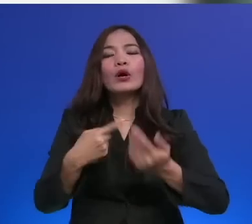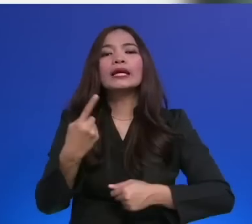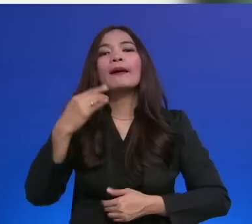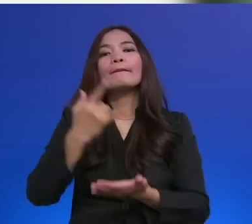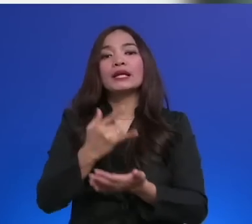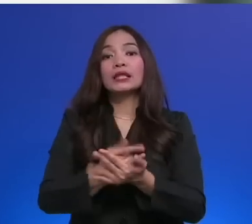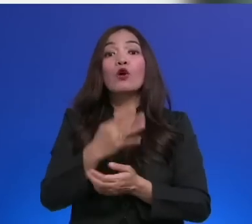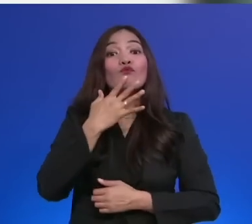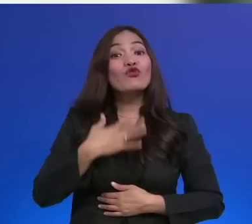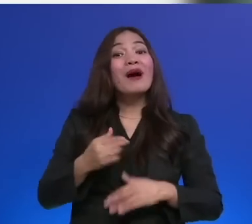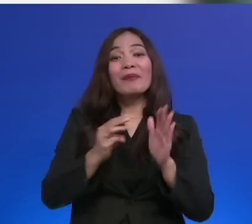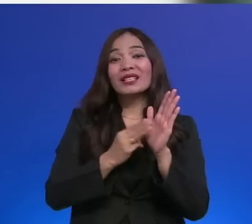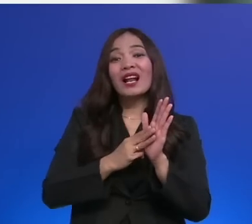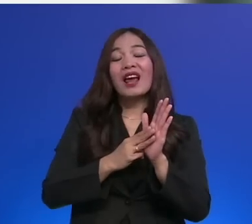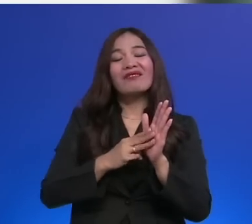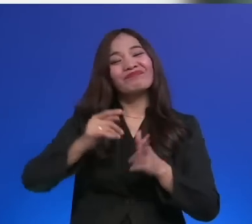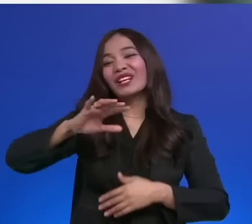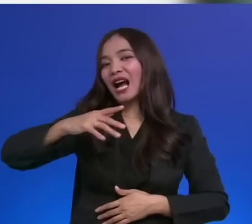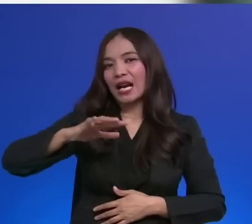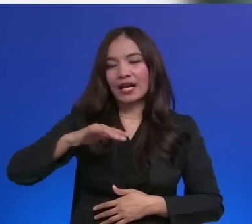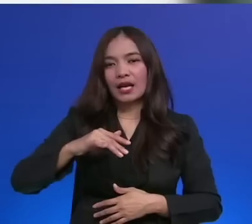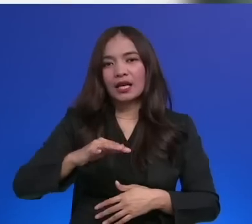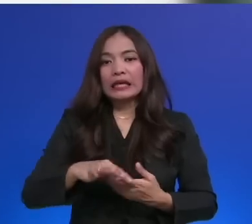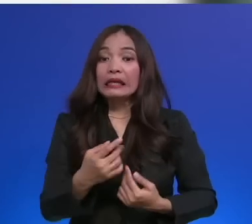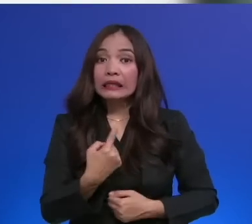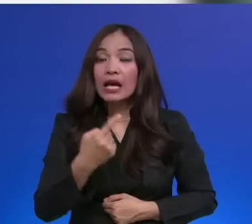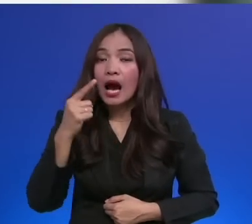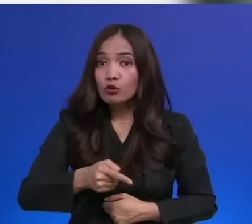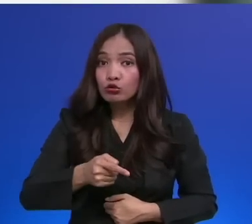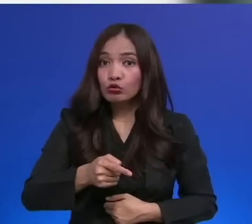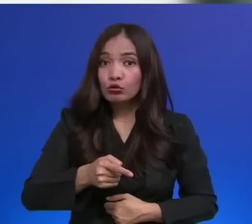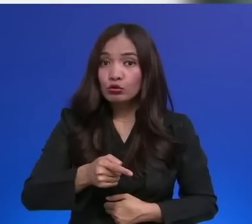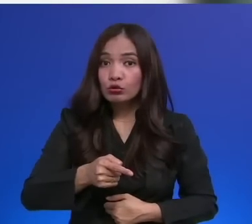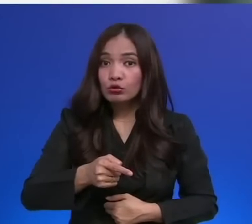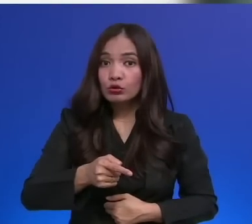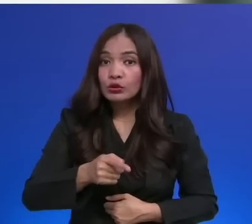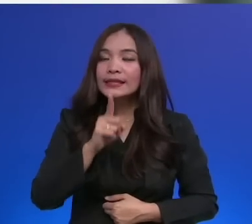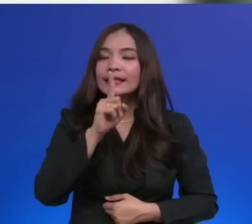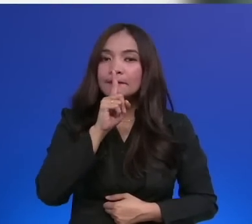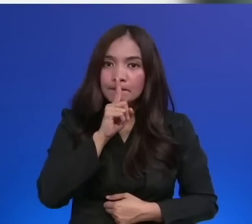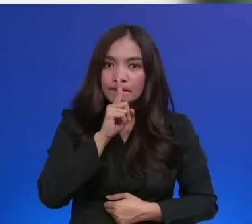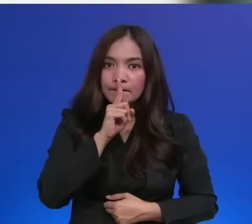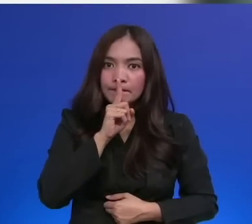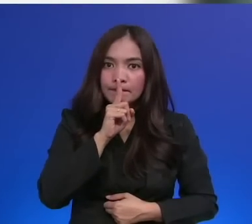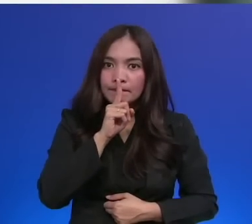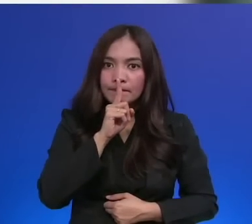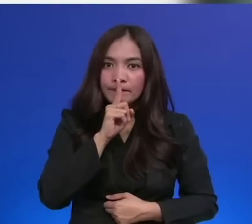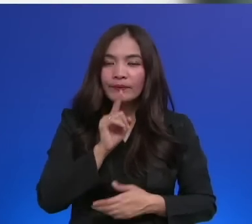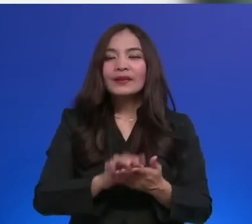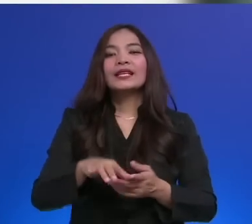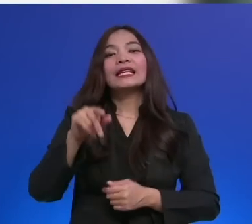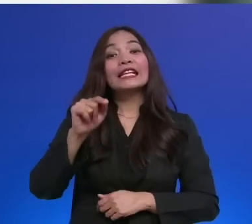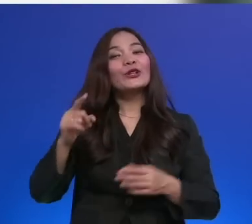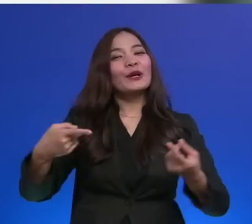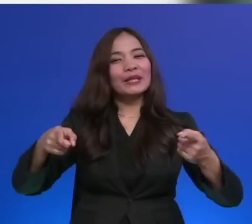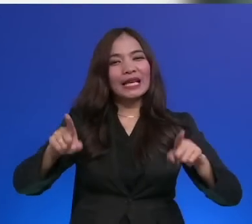menghadapi masalah-masalah yang kadang-kadang kita harus diam. Karena disitulah